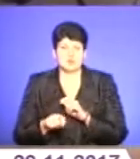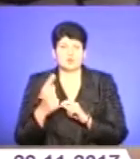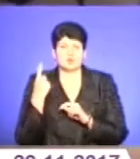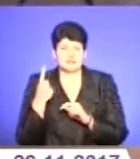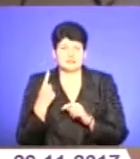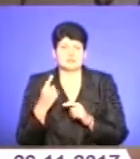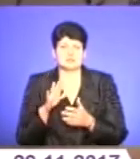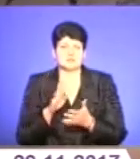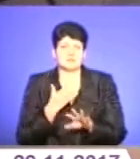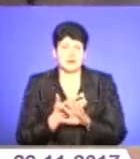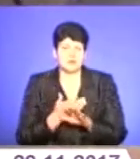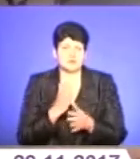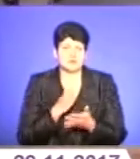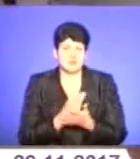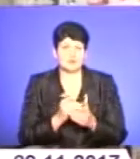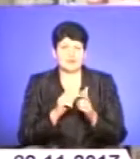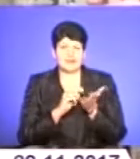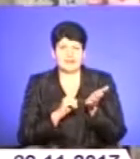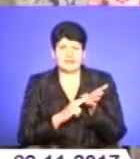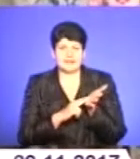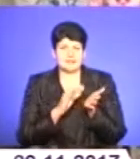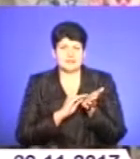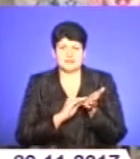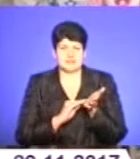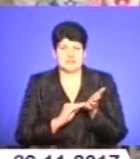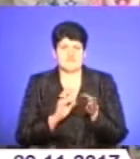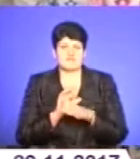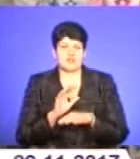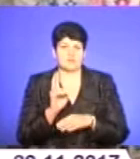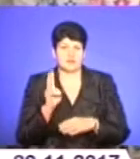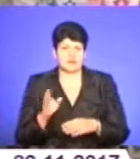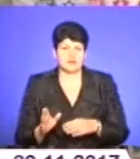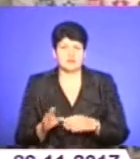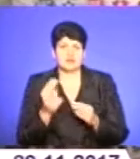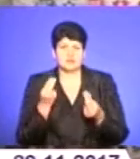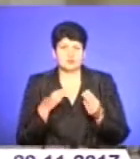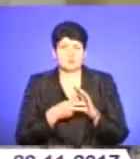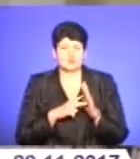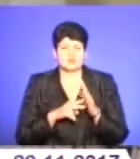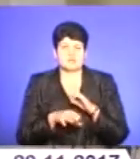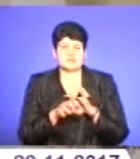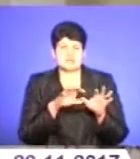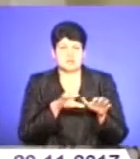них забракували через те, що на етикетці не був вказаний виробник. Іграшку планують вилучити з продажу.